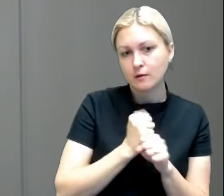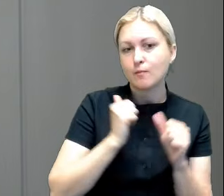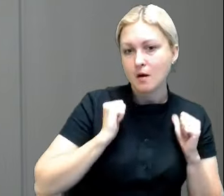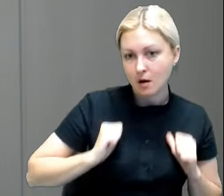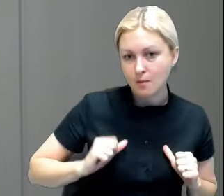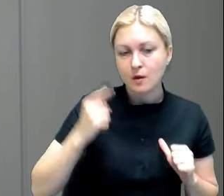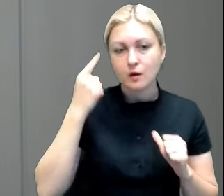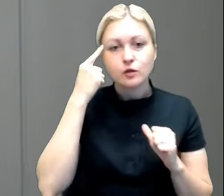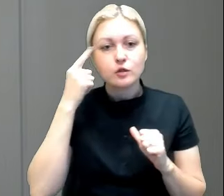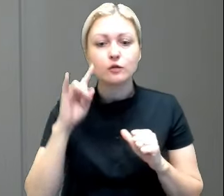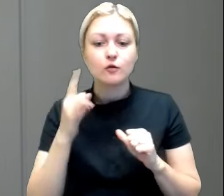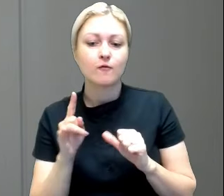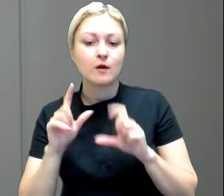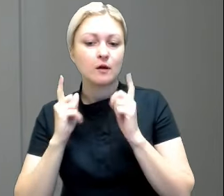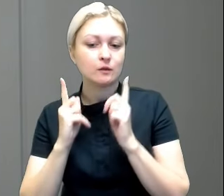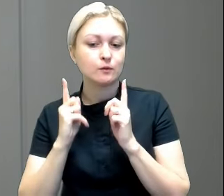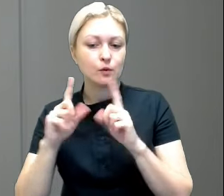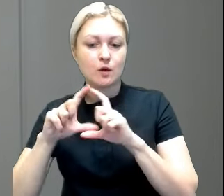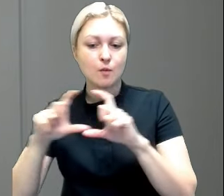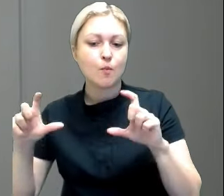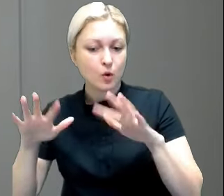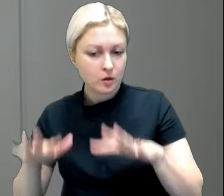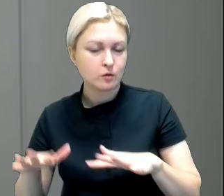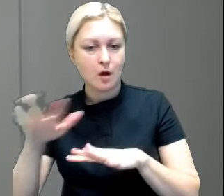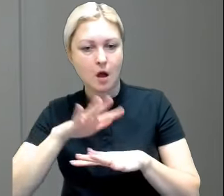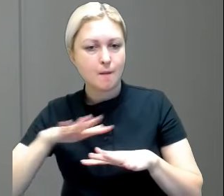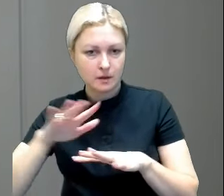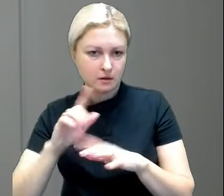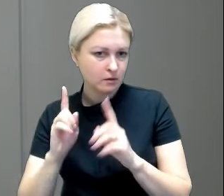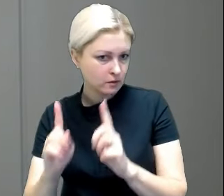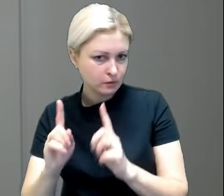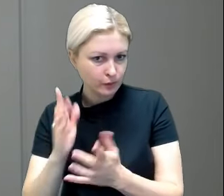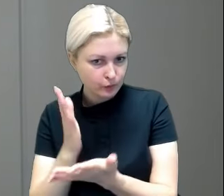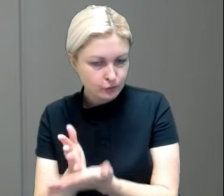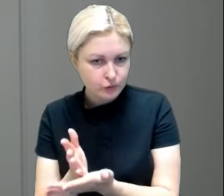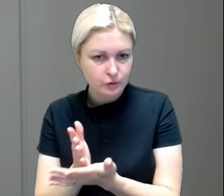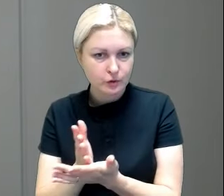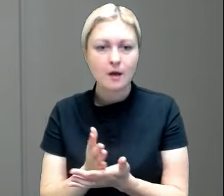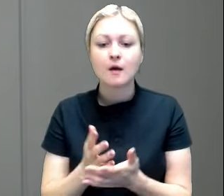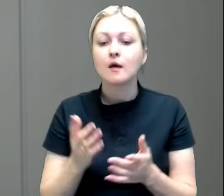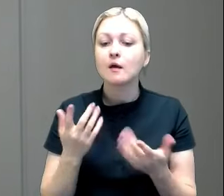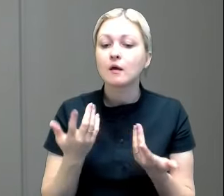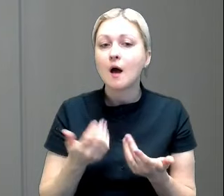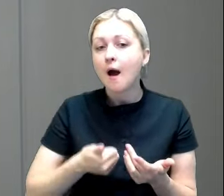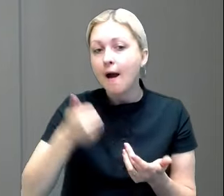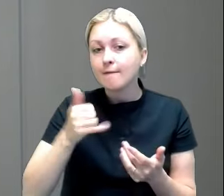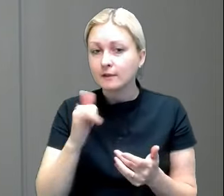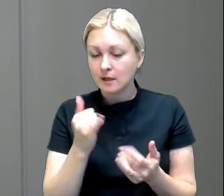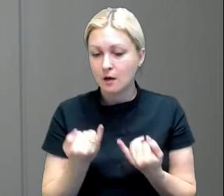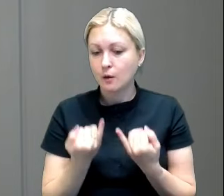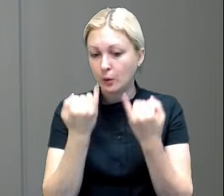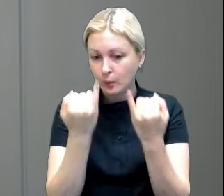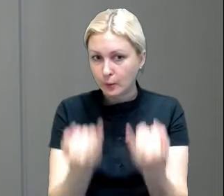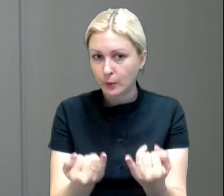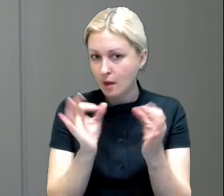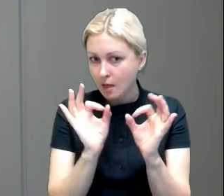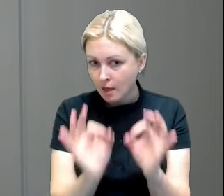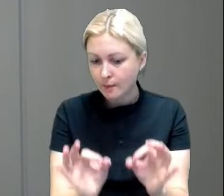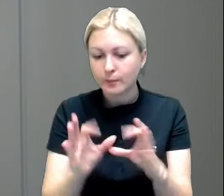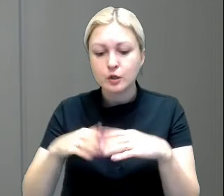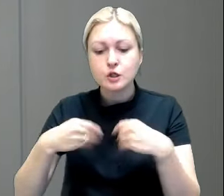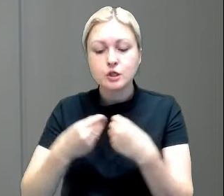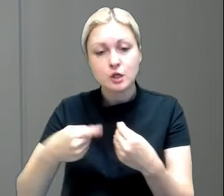žinodami kad jų vaikai yra saugioje aplinkoje taigi siekiant suteikti palankias sąlygas klaipėdiečių šeimoms ir